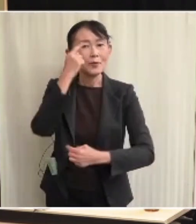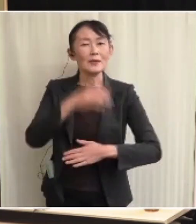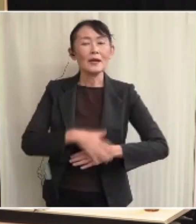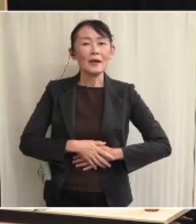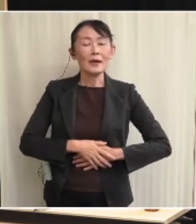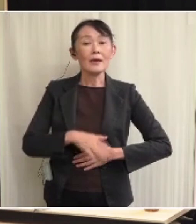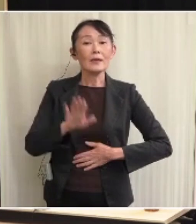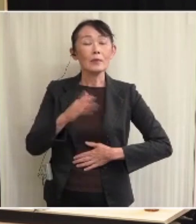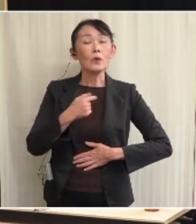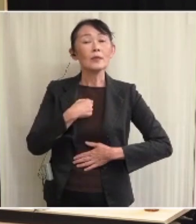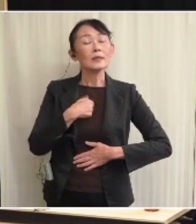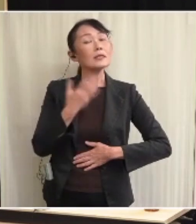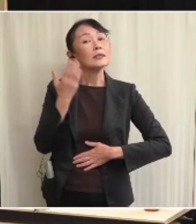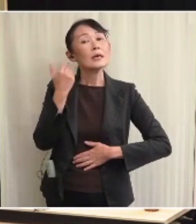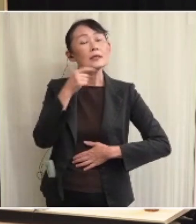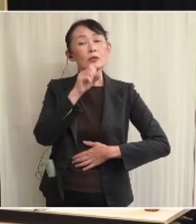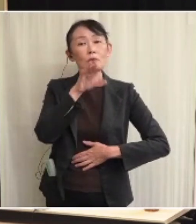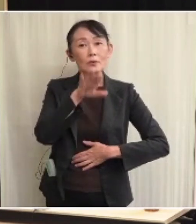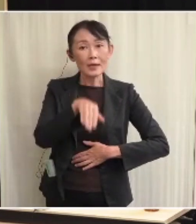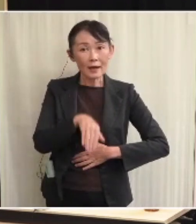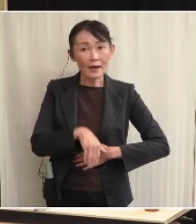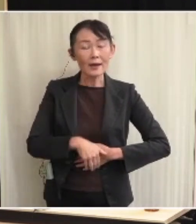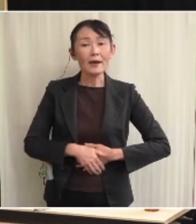ただ私の中では先ほど申しました通り、